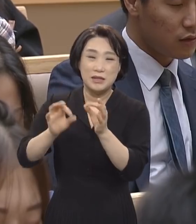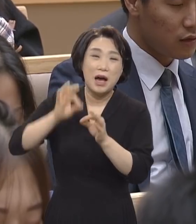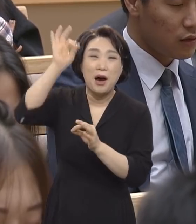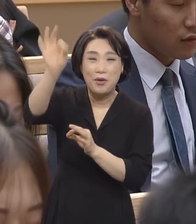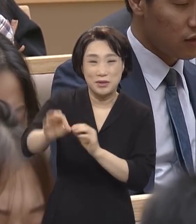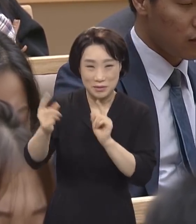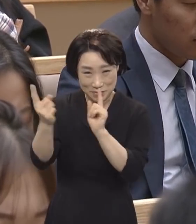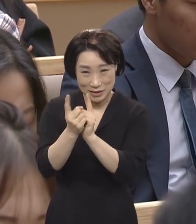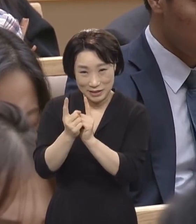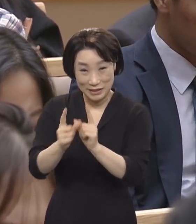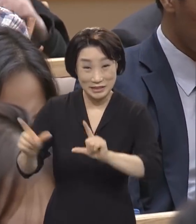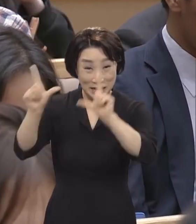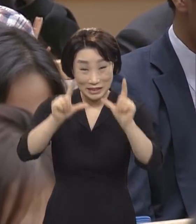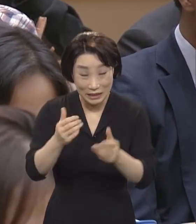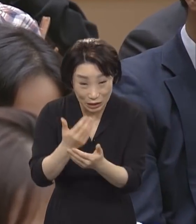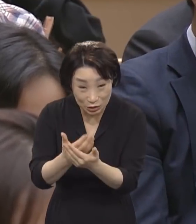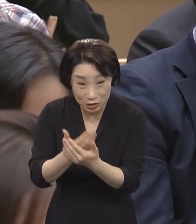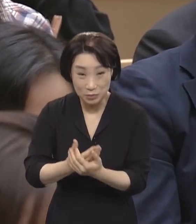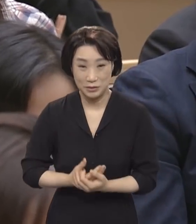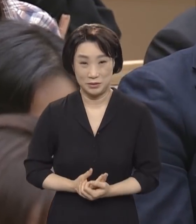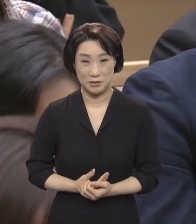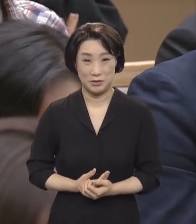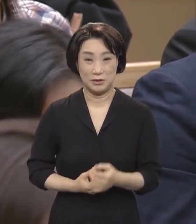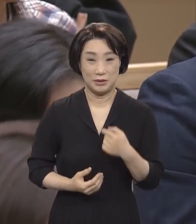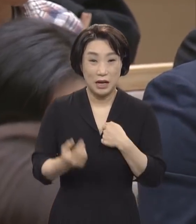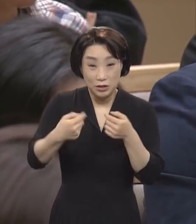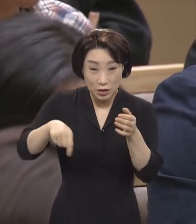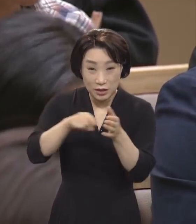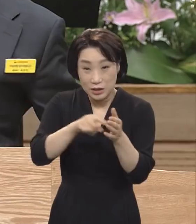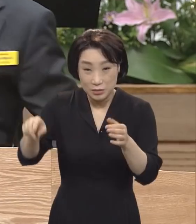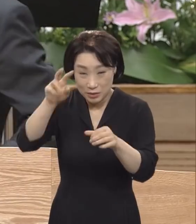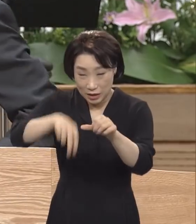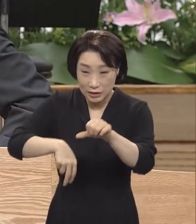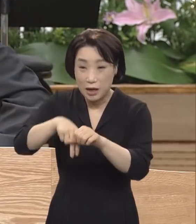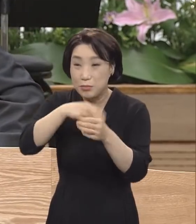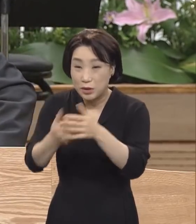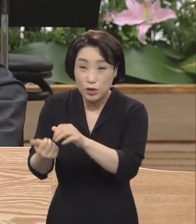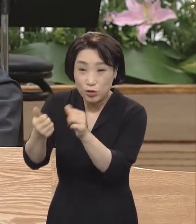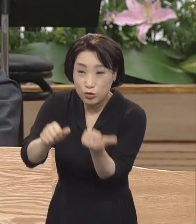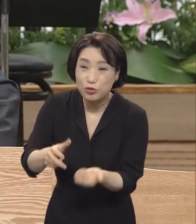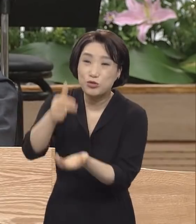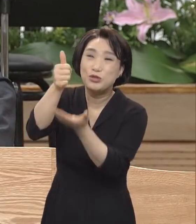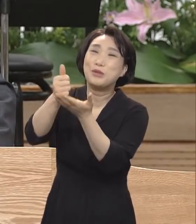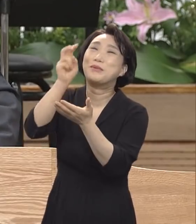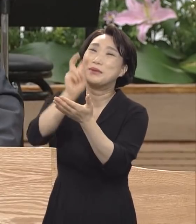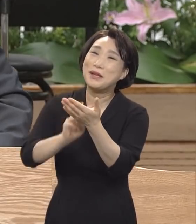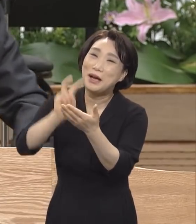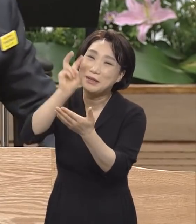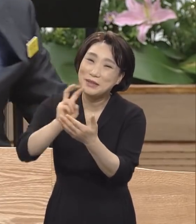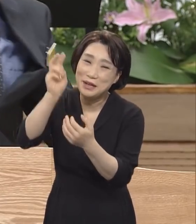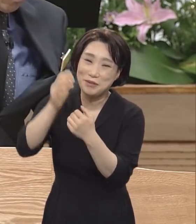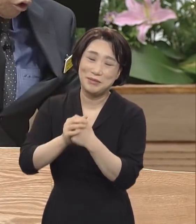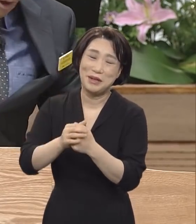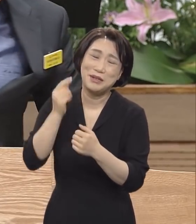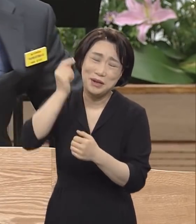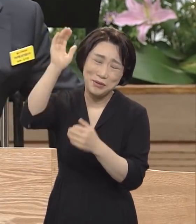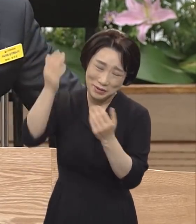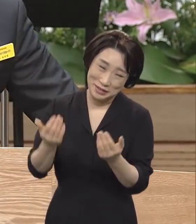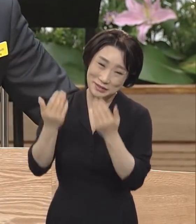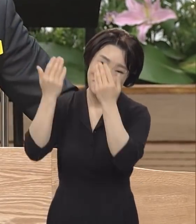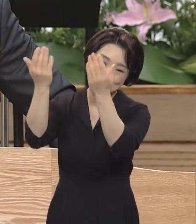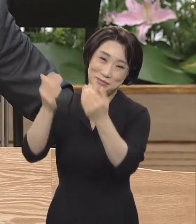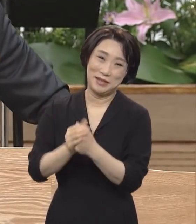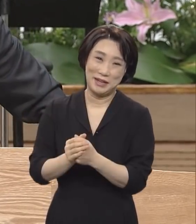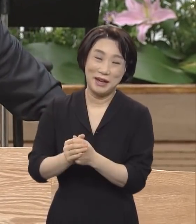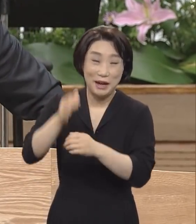만나서 살게 하옵소서 나를 위해 죽어주신 주님을 찬양합니다 용광 돌립니다